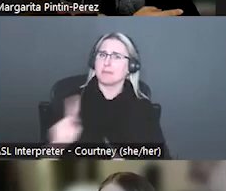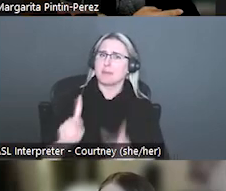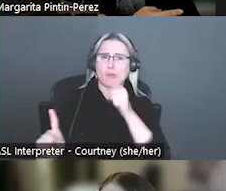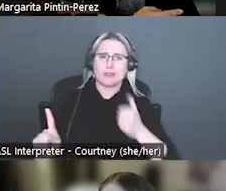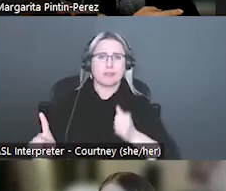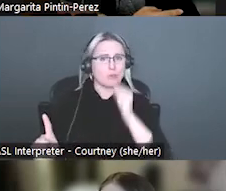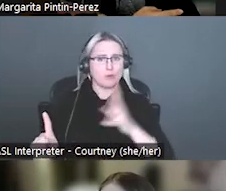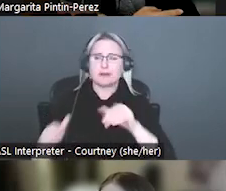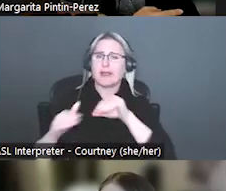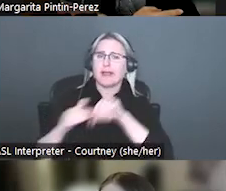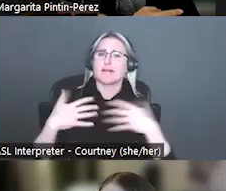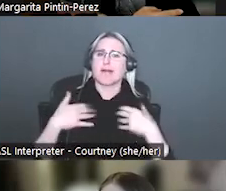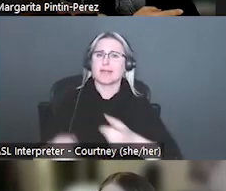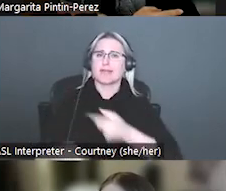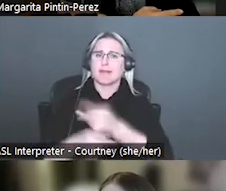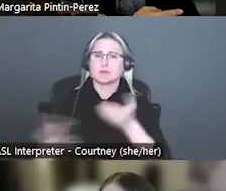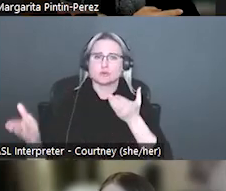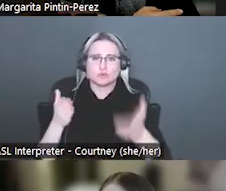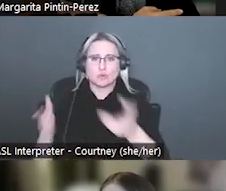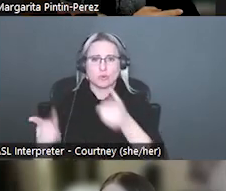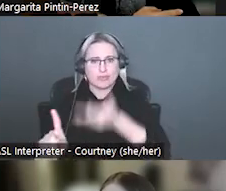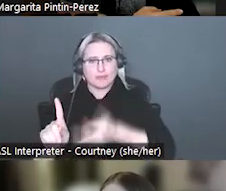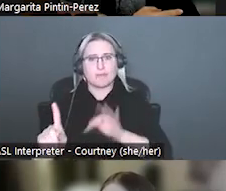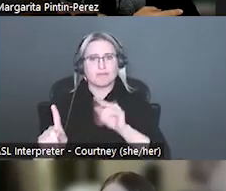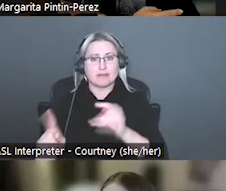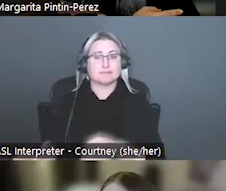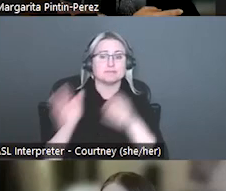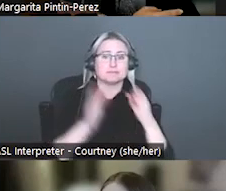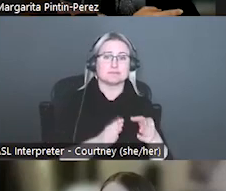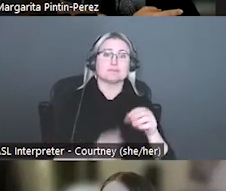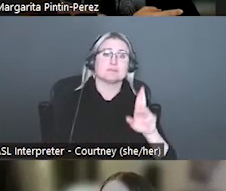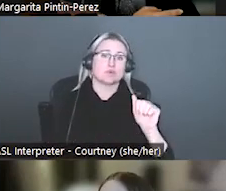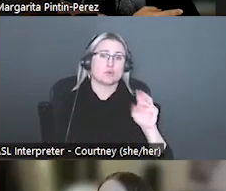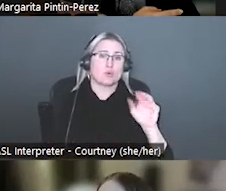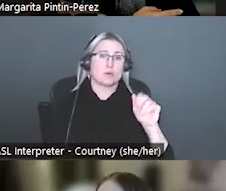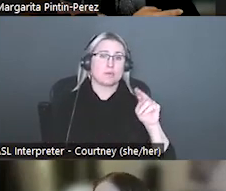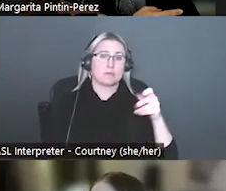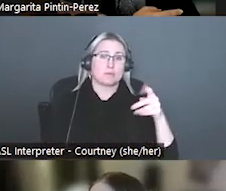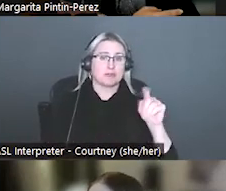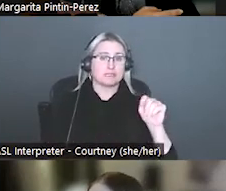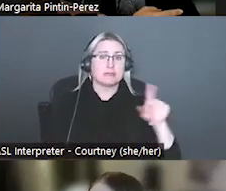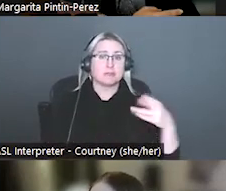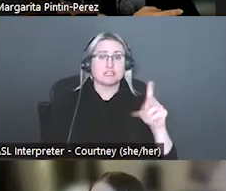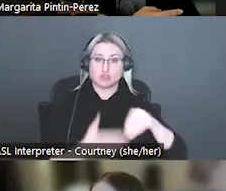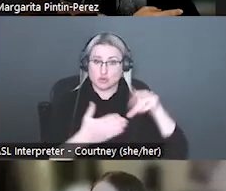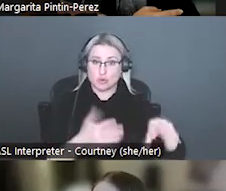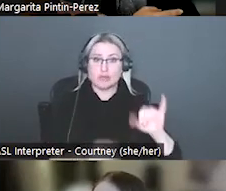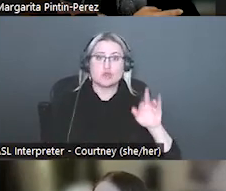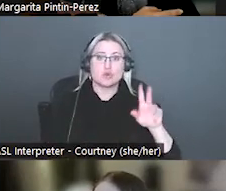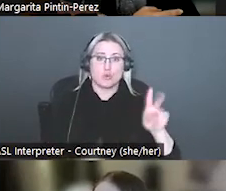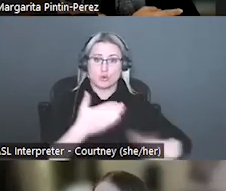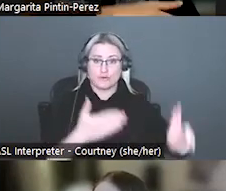corpulentes d'accéder à des services de soins de santé. Ramanpreet est doctorante au doctorat de sociologie de l'Université York,